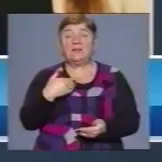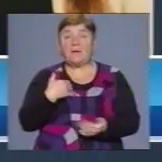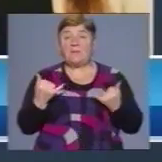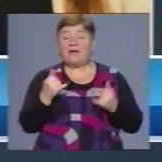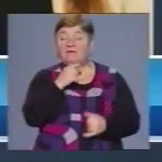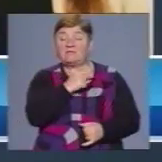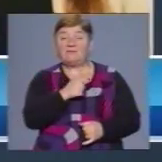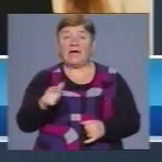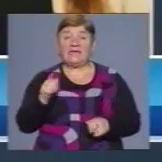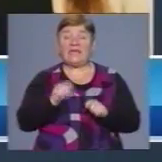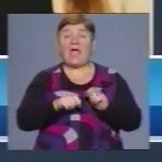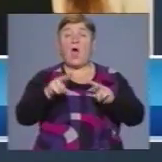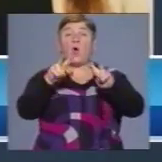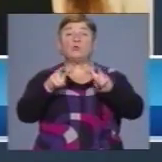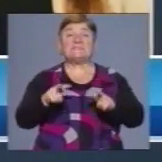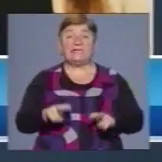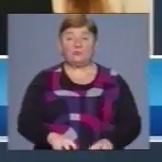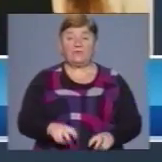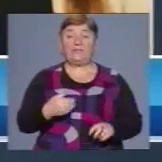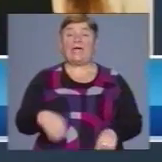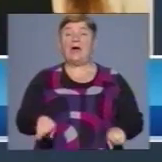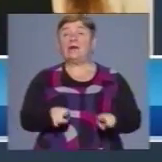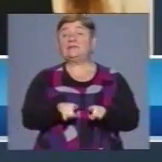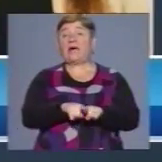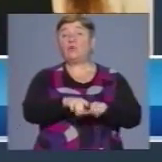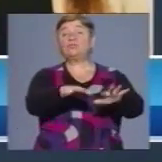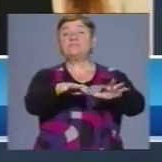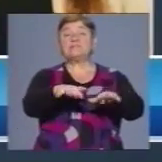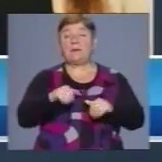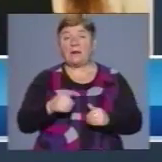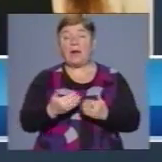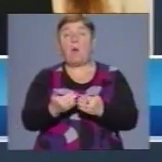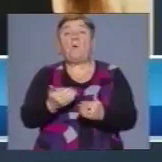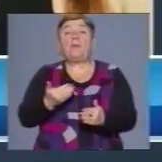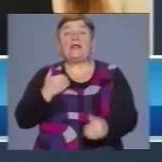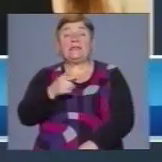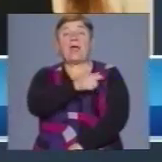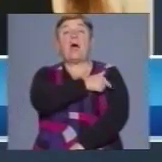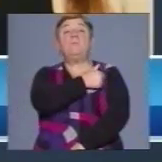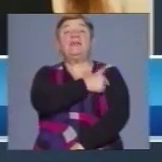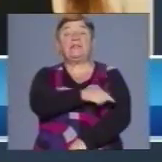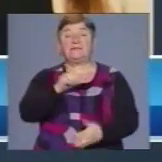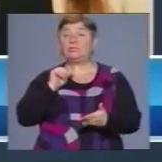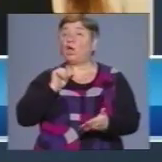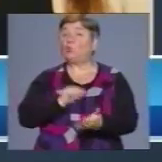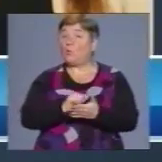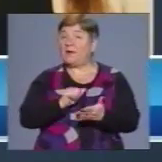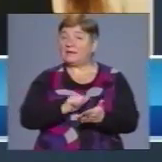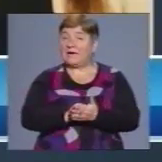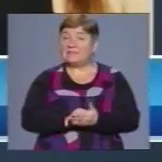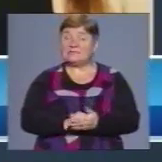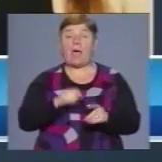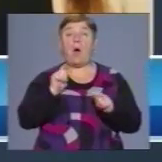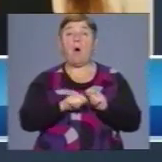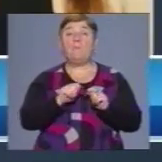розслідування, призначено ряд експертиз, також вилучена попередня медична документація. Після